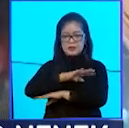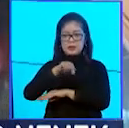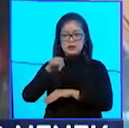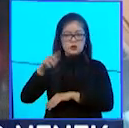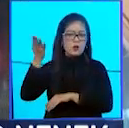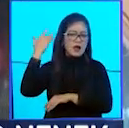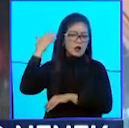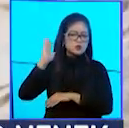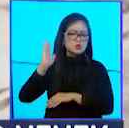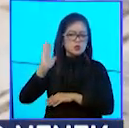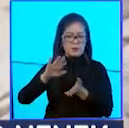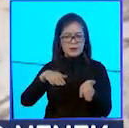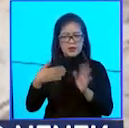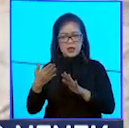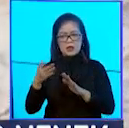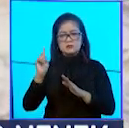dideritanya.